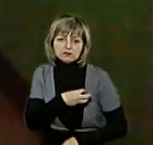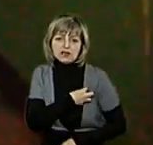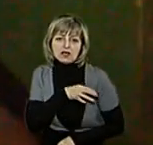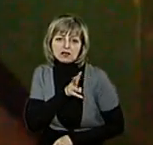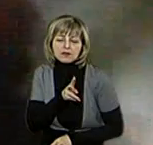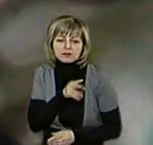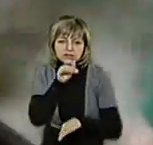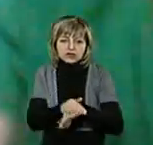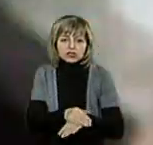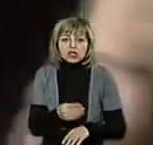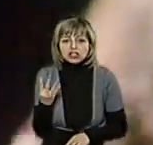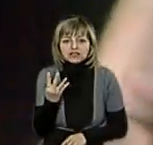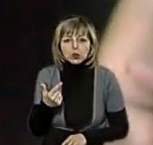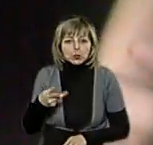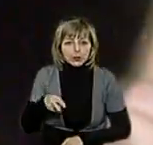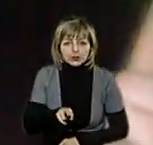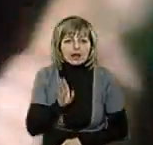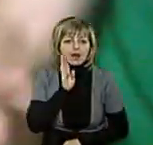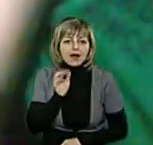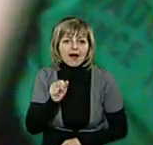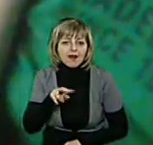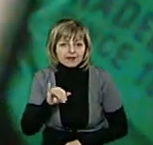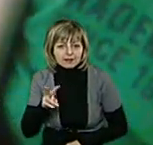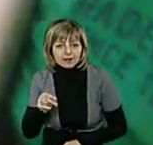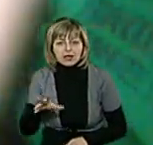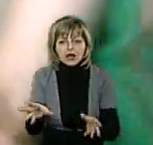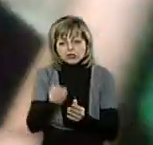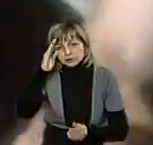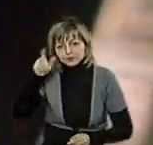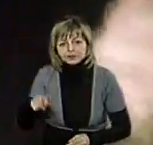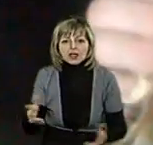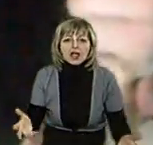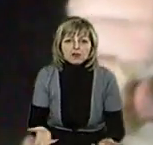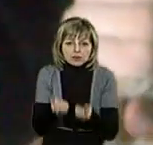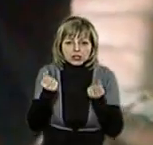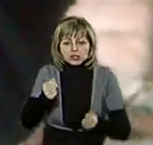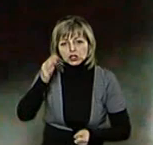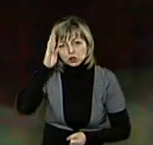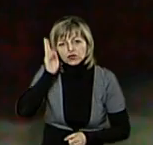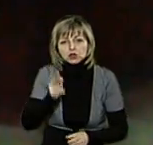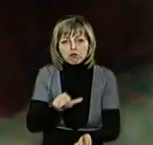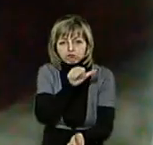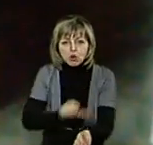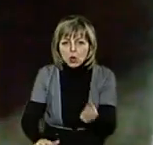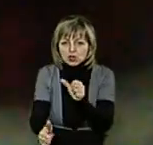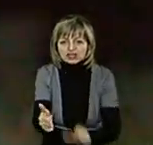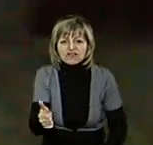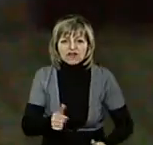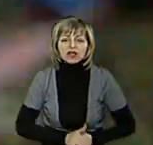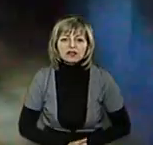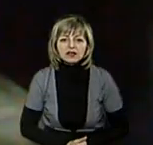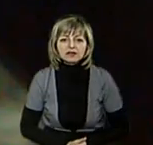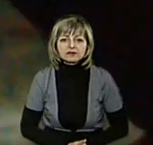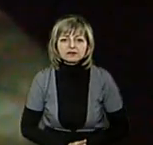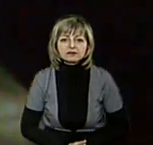напарників зафільмували 4 грудня. Аліна та Олександр рятують чоловіка, який порізав собі вени. Мотай,